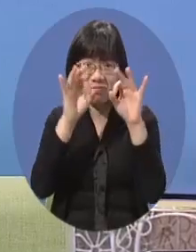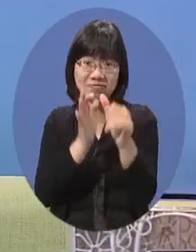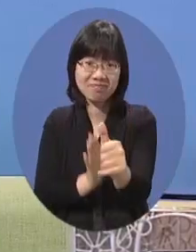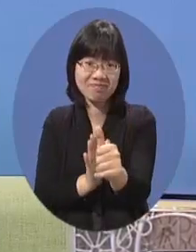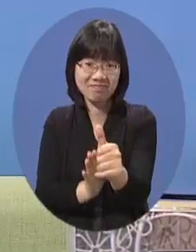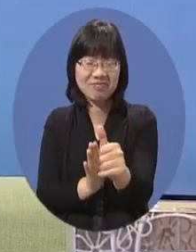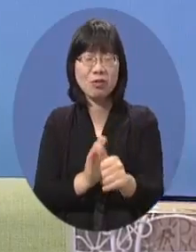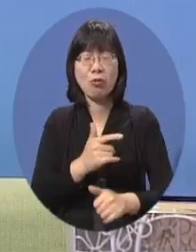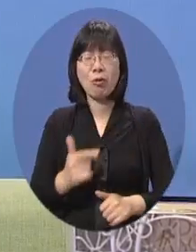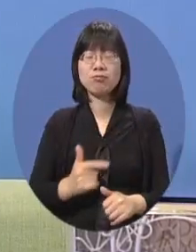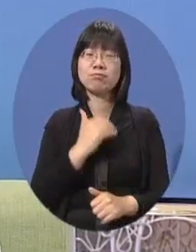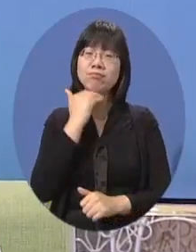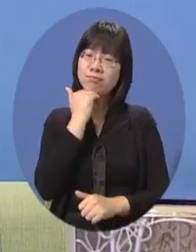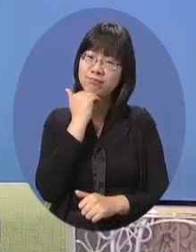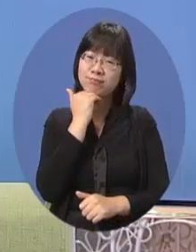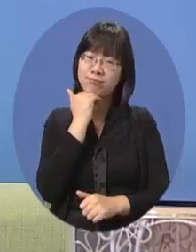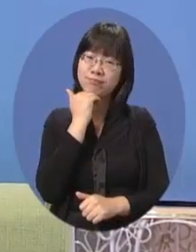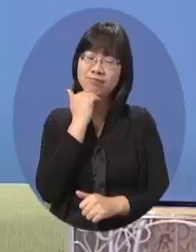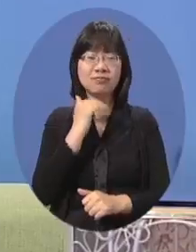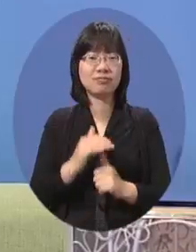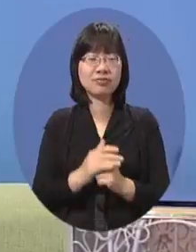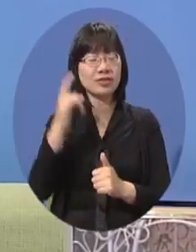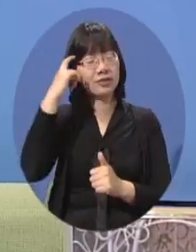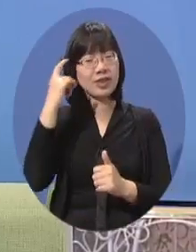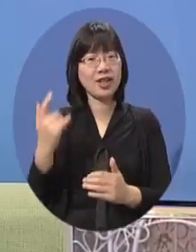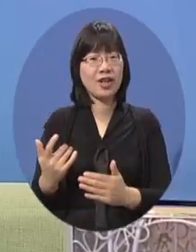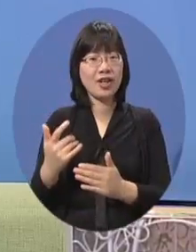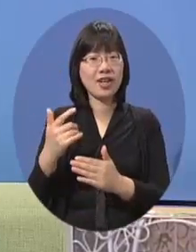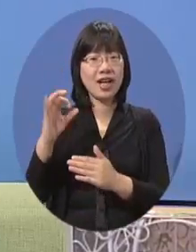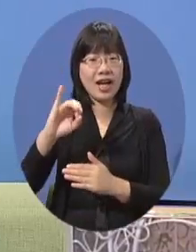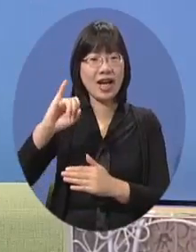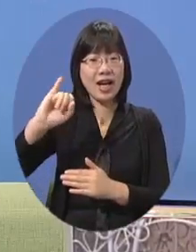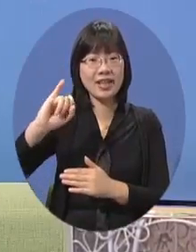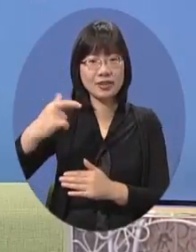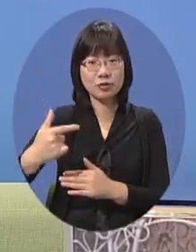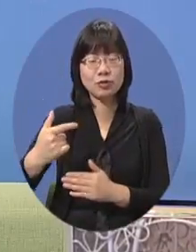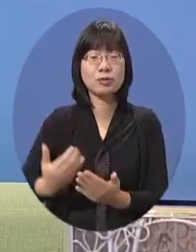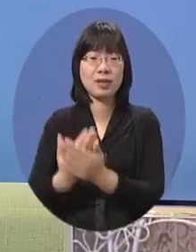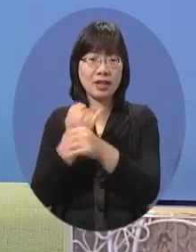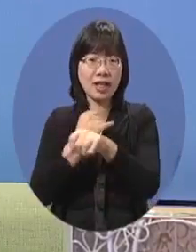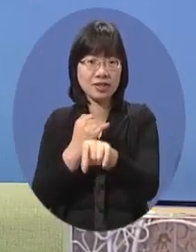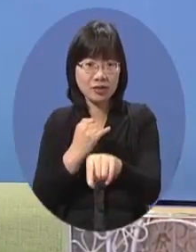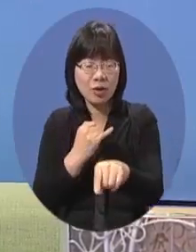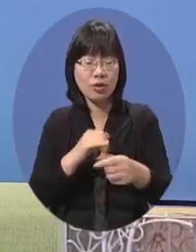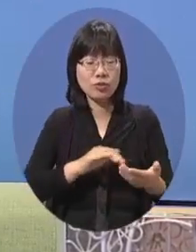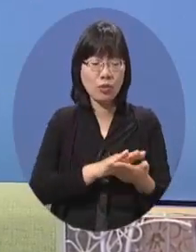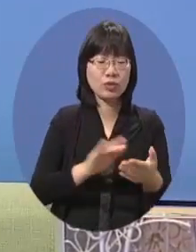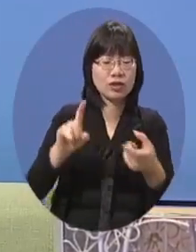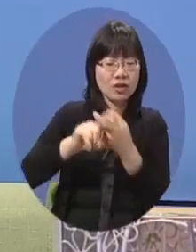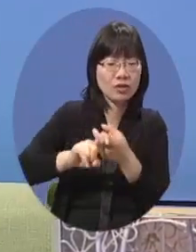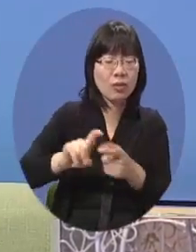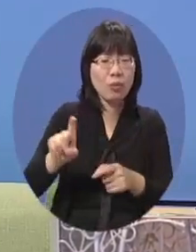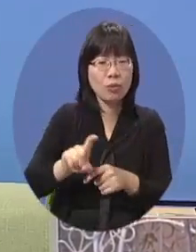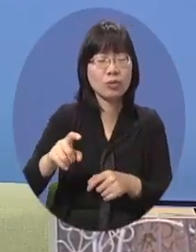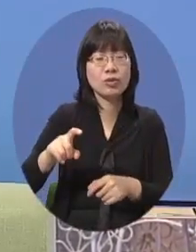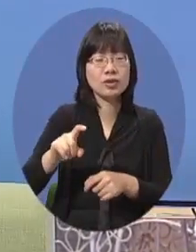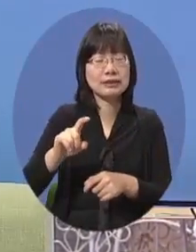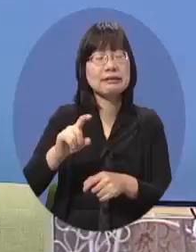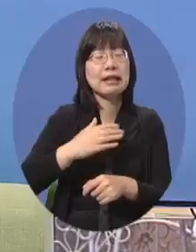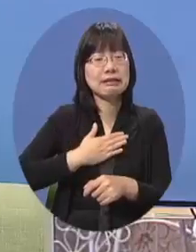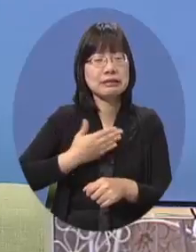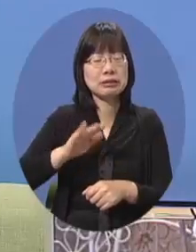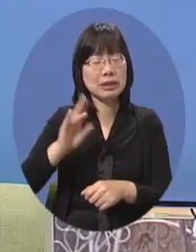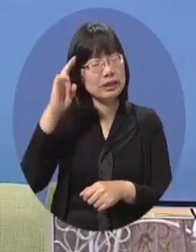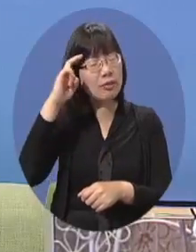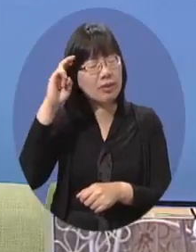너무너무 기대가 되는데요. 네. 두뇌와 놀이 뭔지는 잘 알겠지만 저는 설마 하는 생각을 어저께 밤에 자면서 했죠.